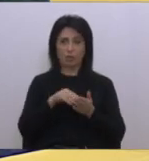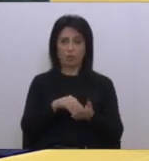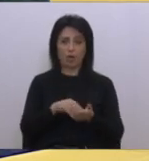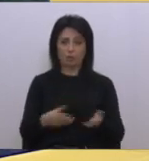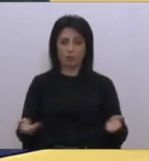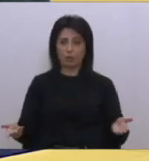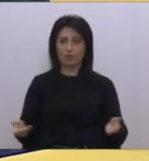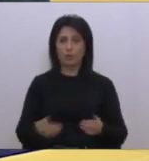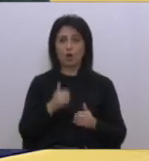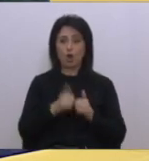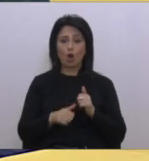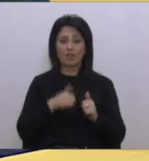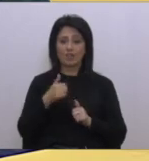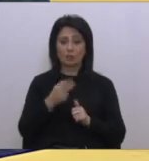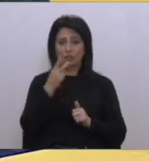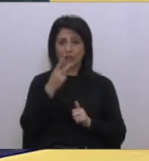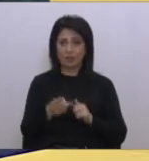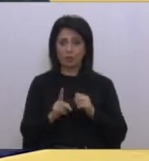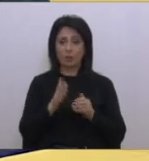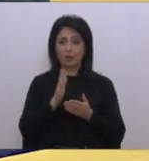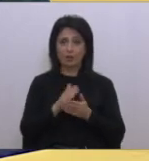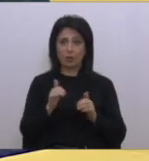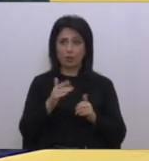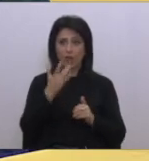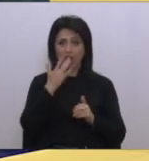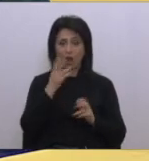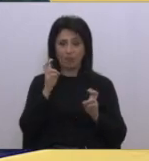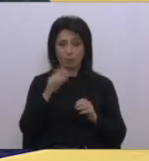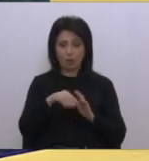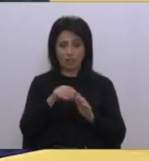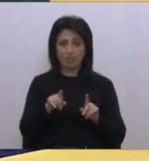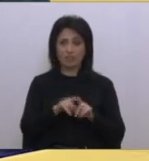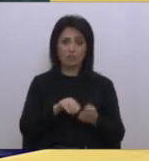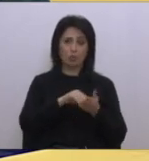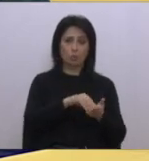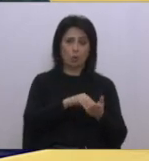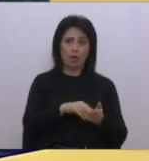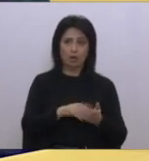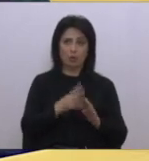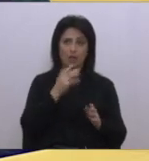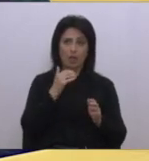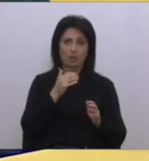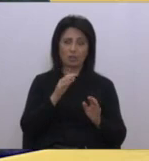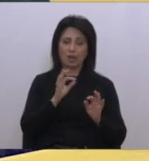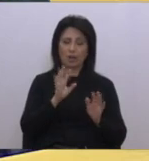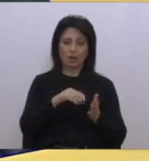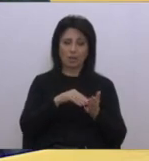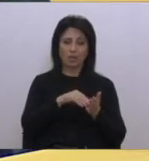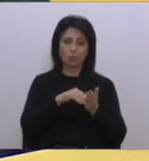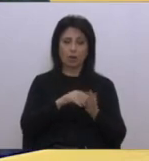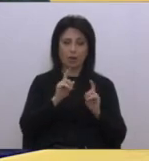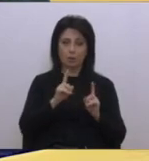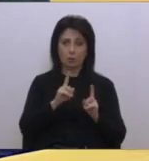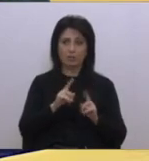ხო? ყოველწლიურად ხედავთ, რომ გვაქვს როგორც ეროვნული არჩევნები, ასევე გვაქვს შუალედური რიგარეშე, უბრალოდ შუალედური არჩევნები